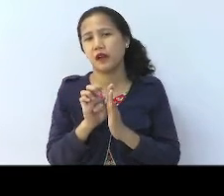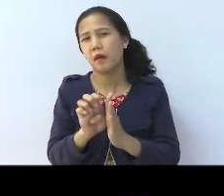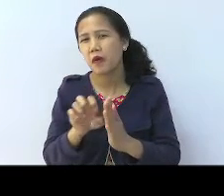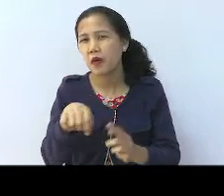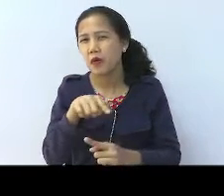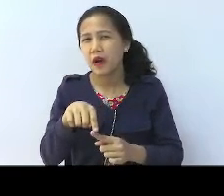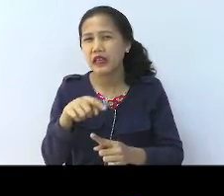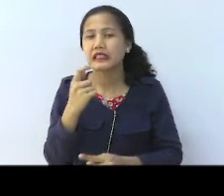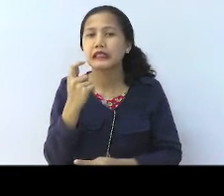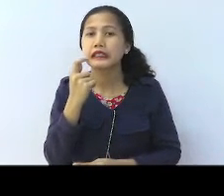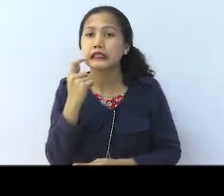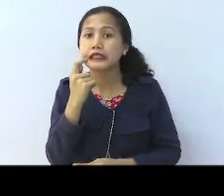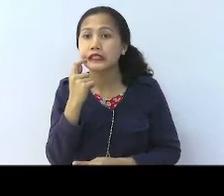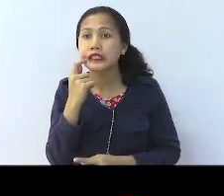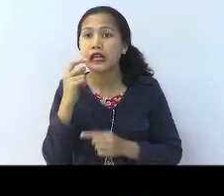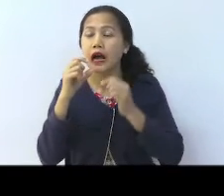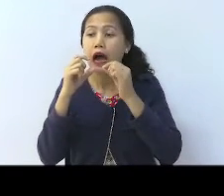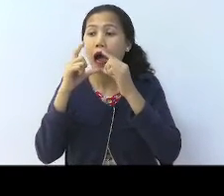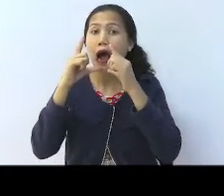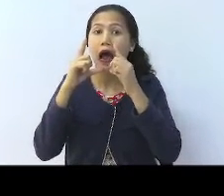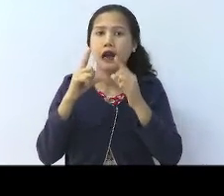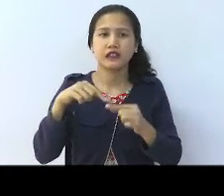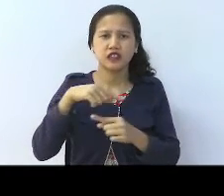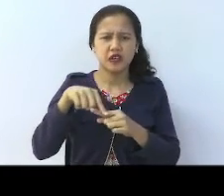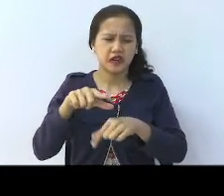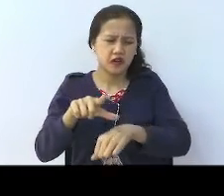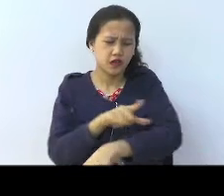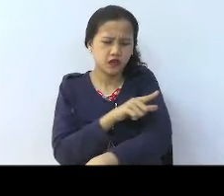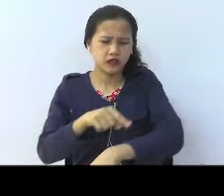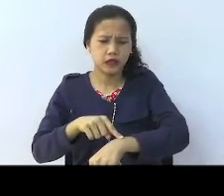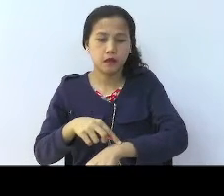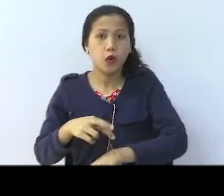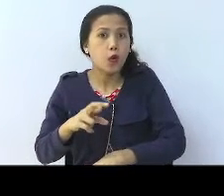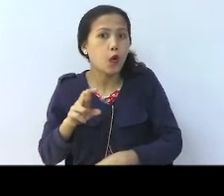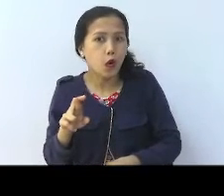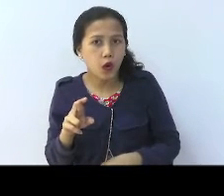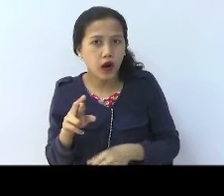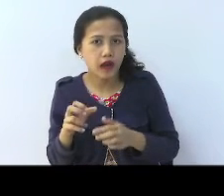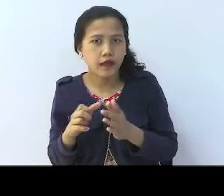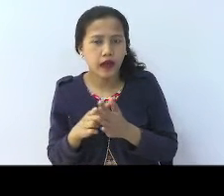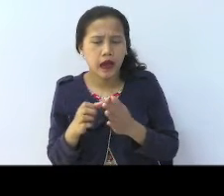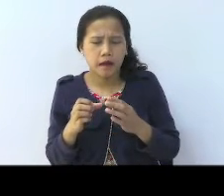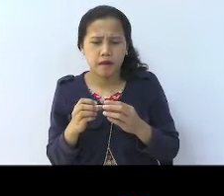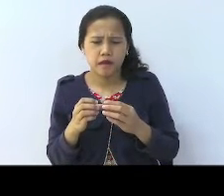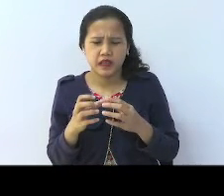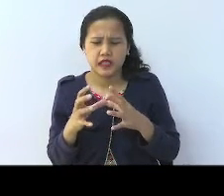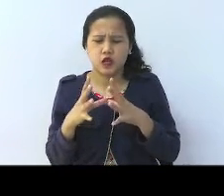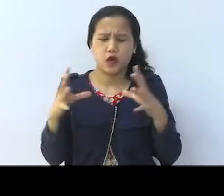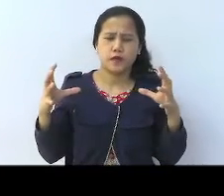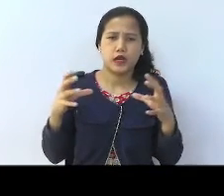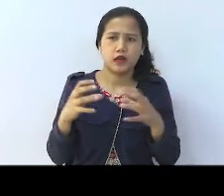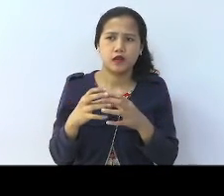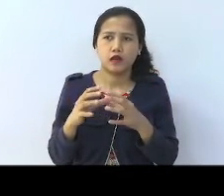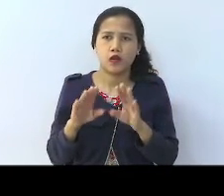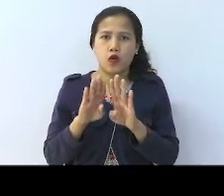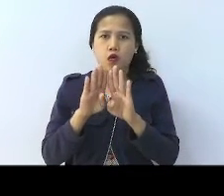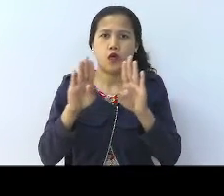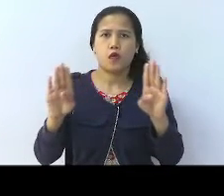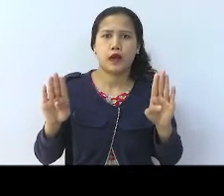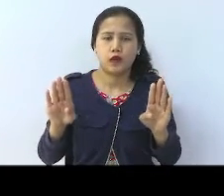ng TMD. Pwede rin dahil matagal kang nakanganga, tulad ng kapag nag-undergo ka